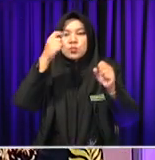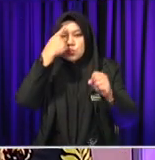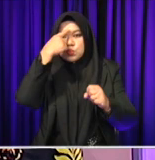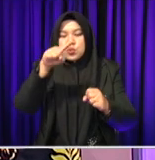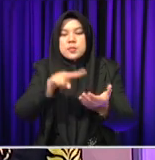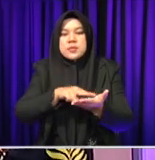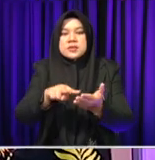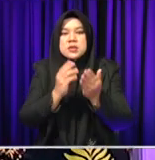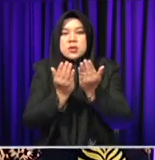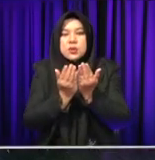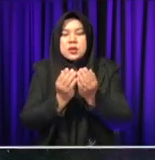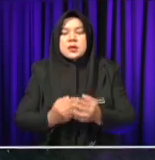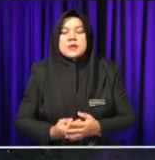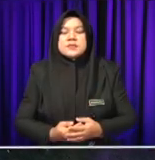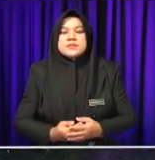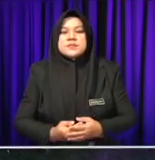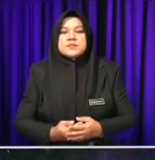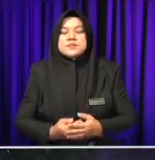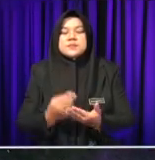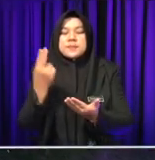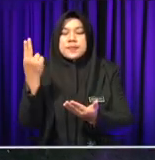kita semuilan